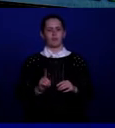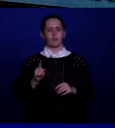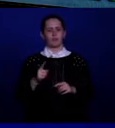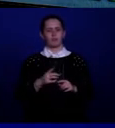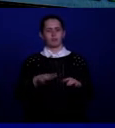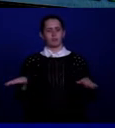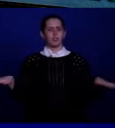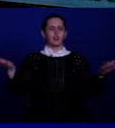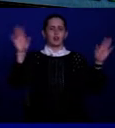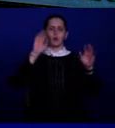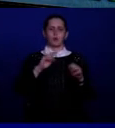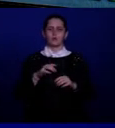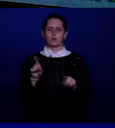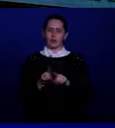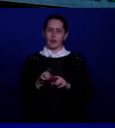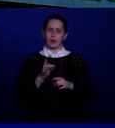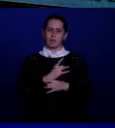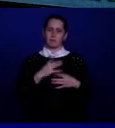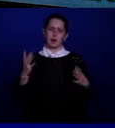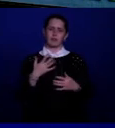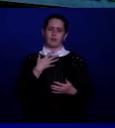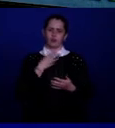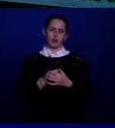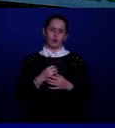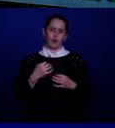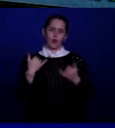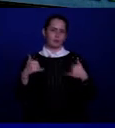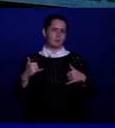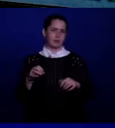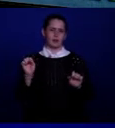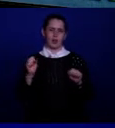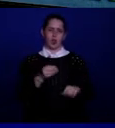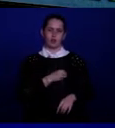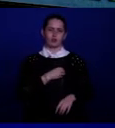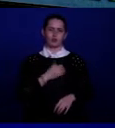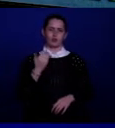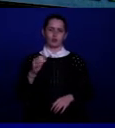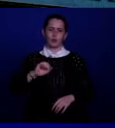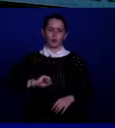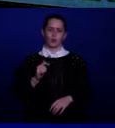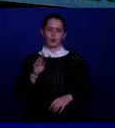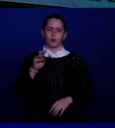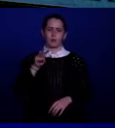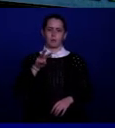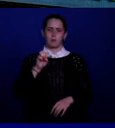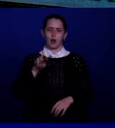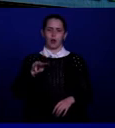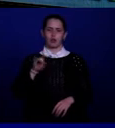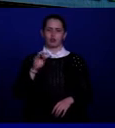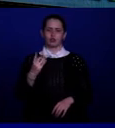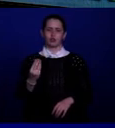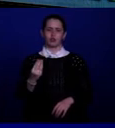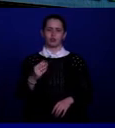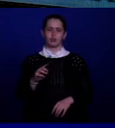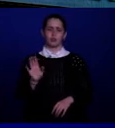полечу. Так праздник отметить свой я хочу. Твой друг – малыш». Но мама